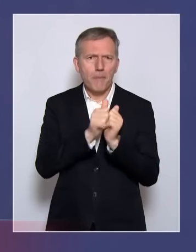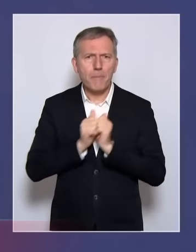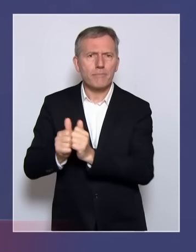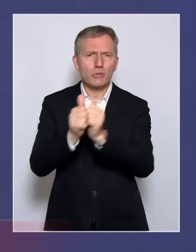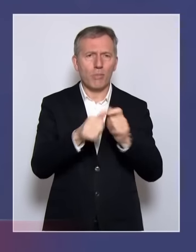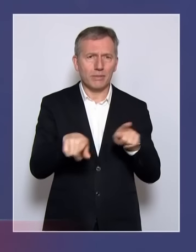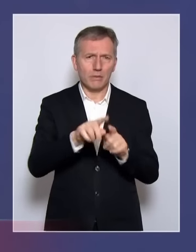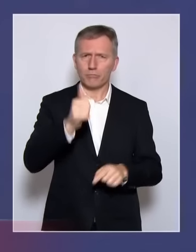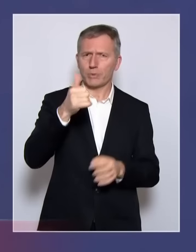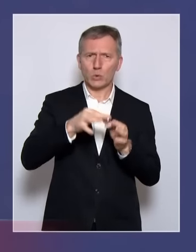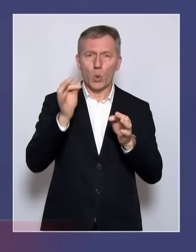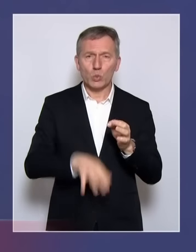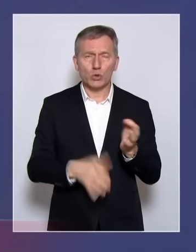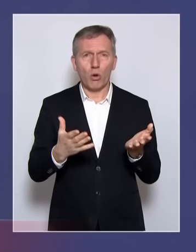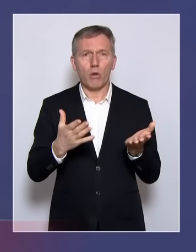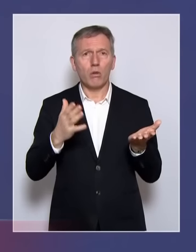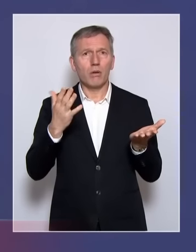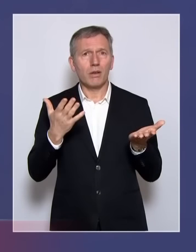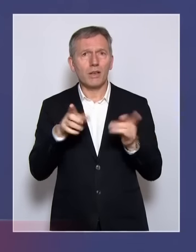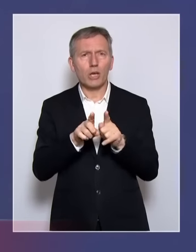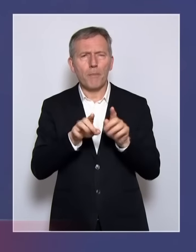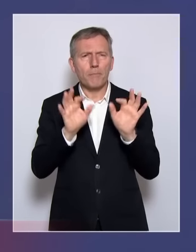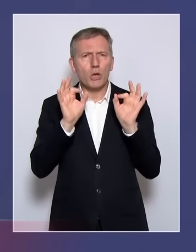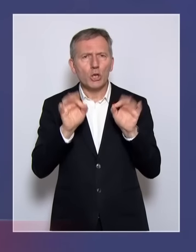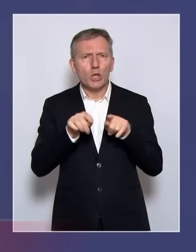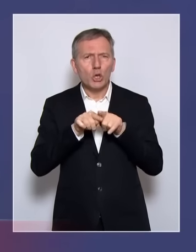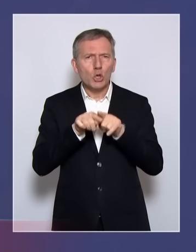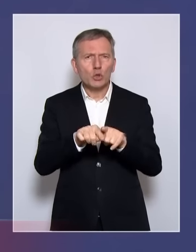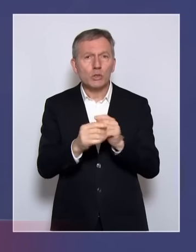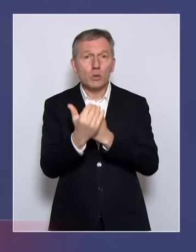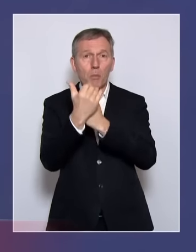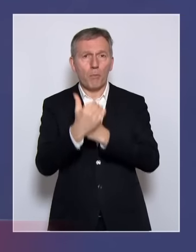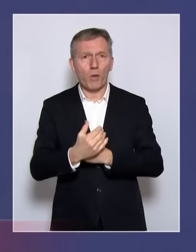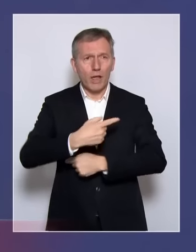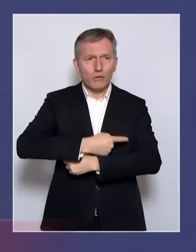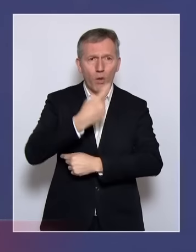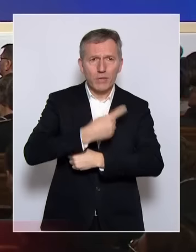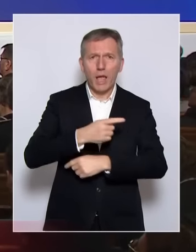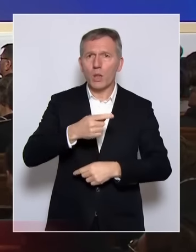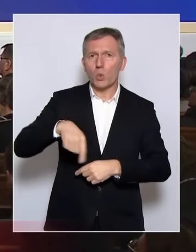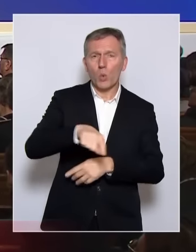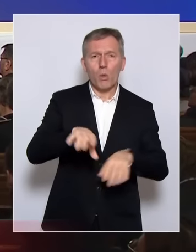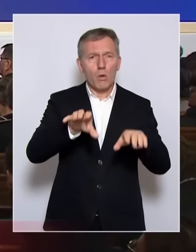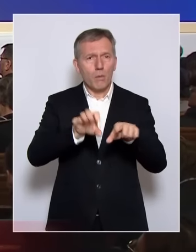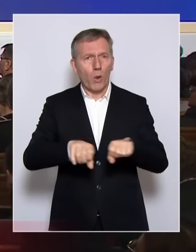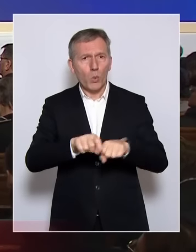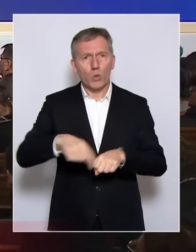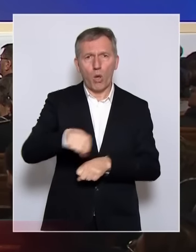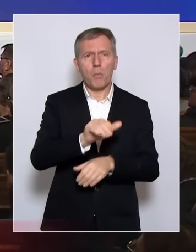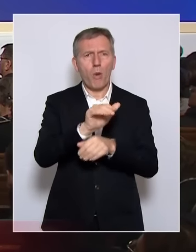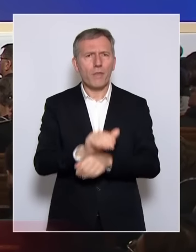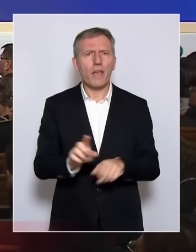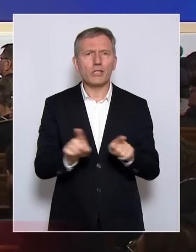crédible et qui là aussi est en quelque sorte une juste protection de nos frontières et de nos producteurs pour ne pas céder